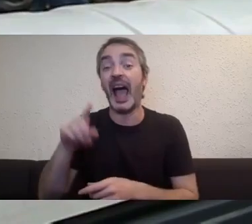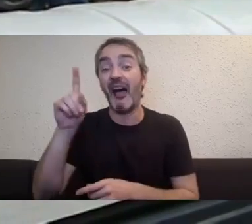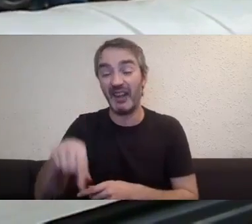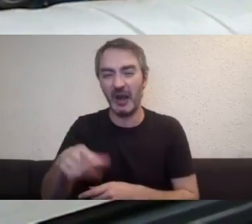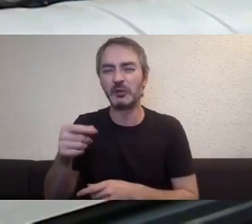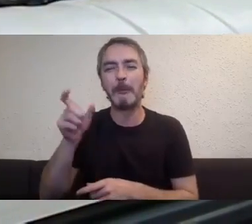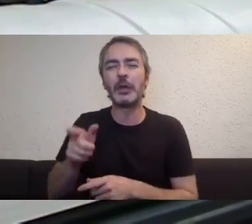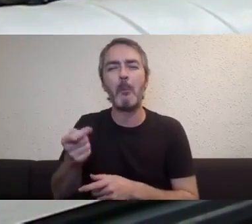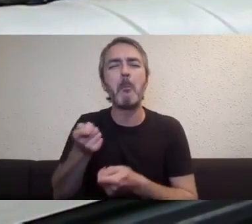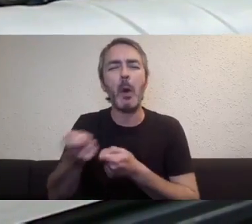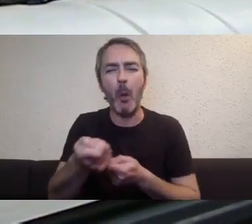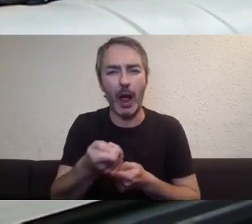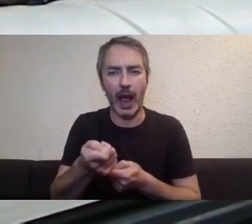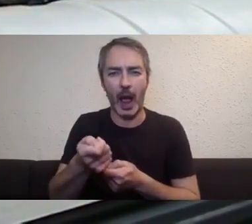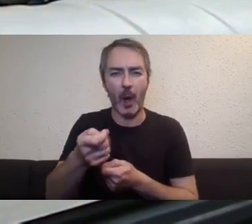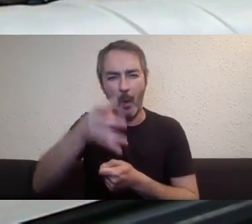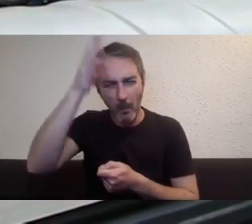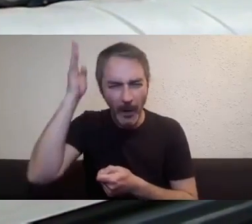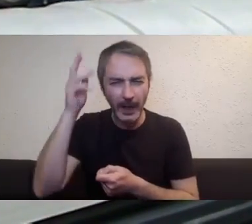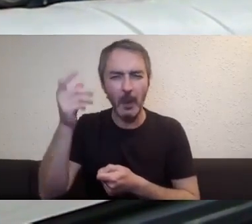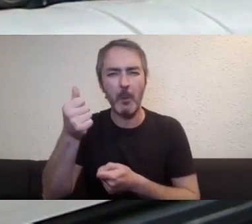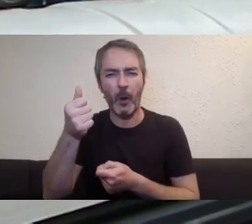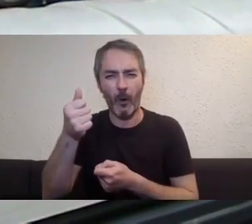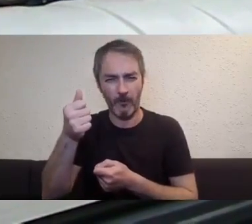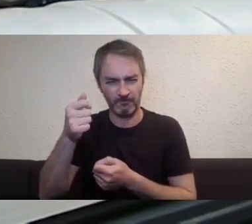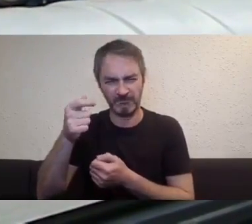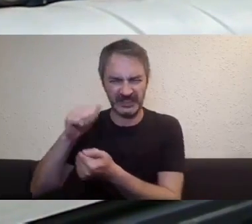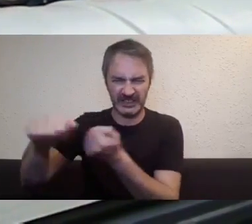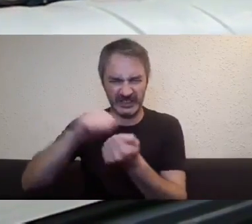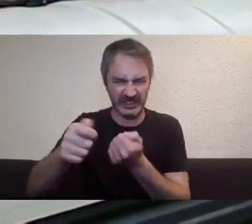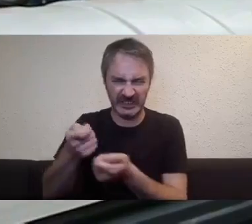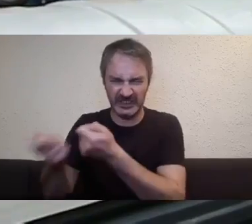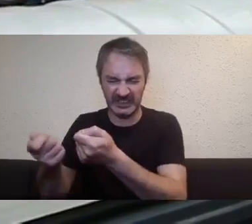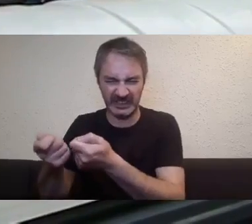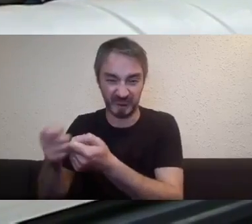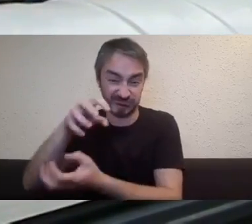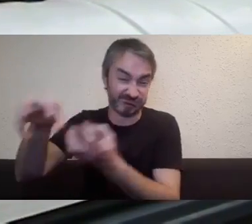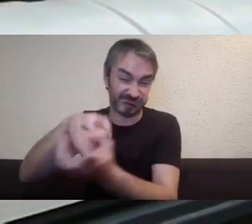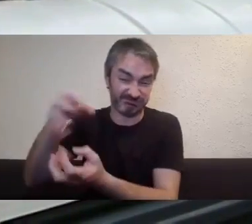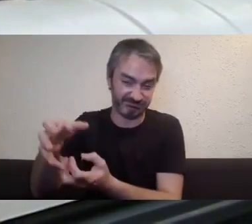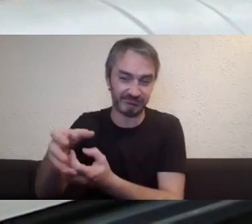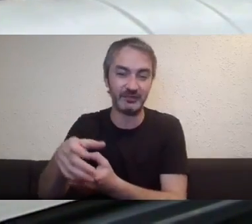van entrar nazipunks aquests, gent provocativa que... Va ser un dia va ser que